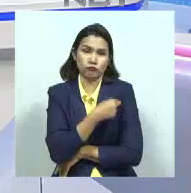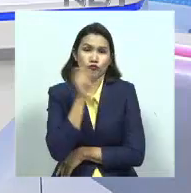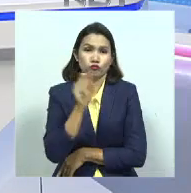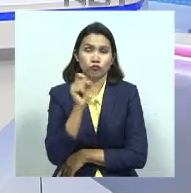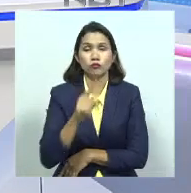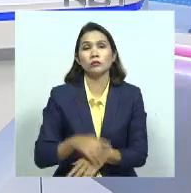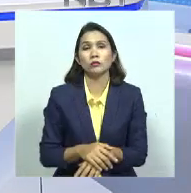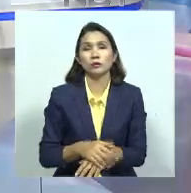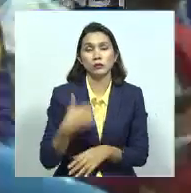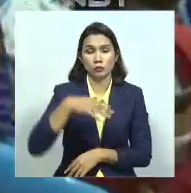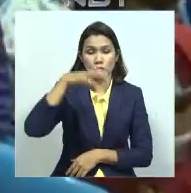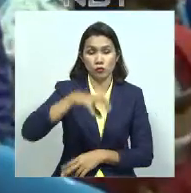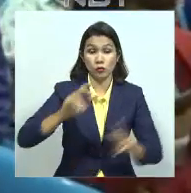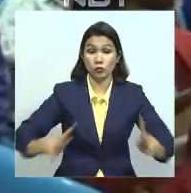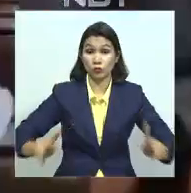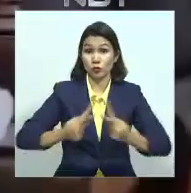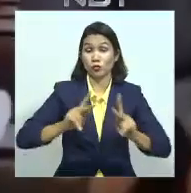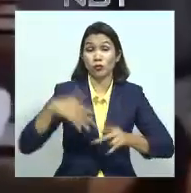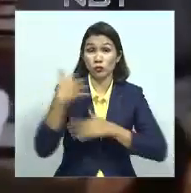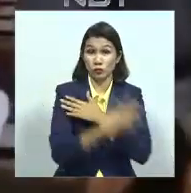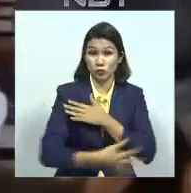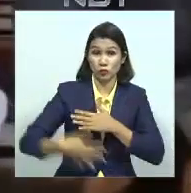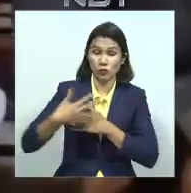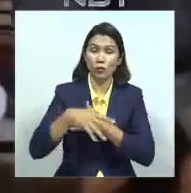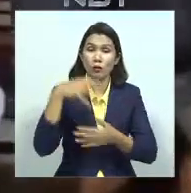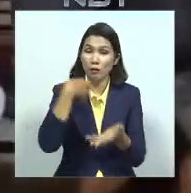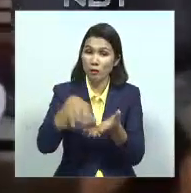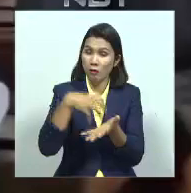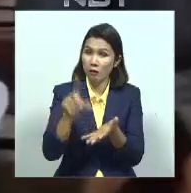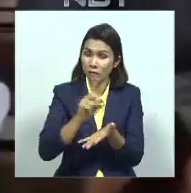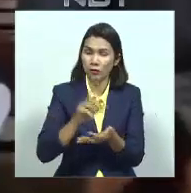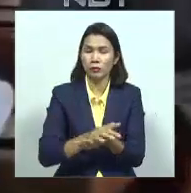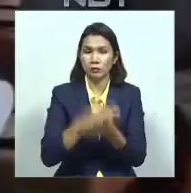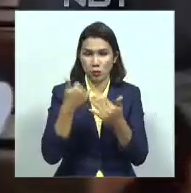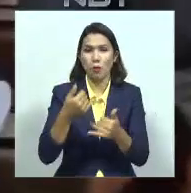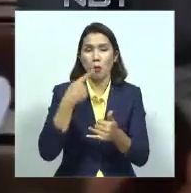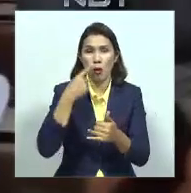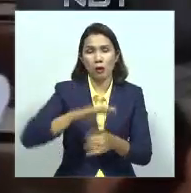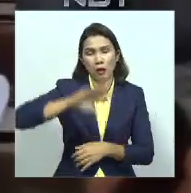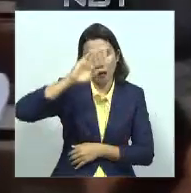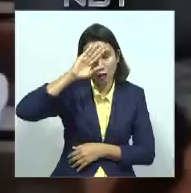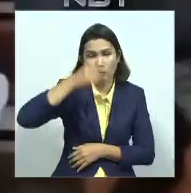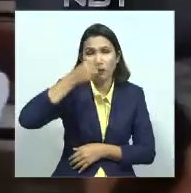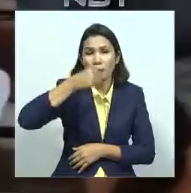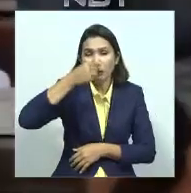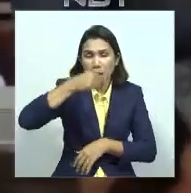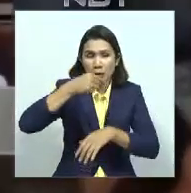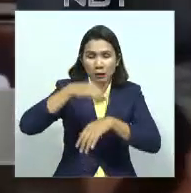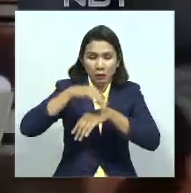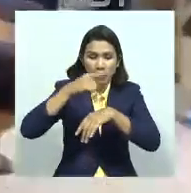ทางกระทรวงสาธารณสุขออกมาระบุสถานการณ์ของโรคไข้เลือดออกว่าขณะนี้มีแนวโน้มสูงขึ้นทุกจังหวัดนะคะ